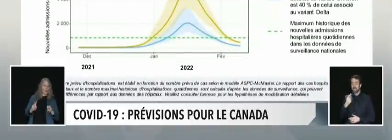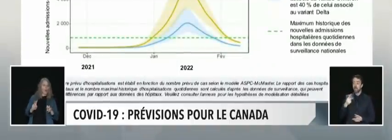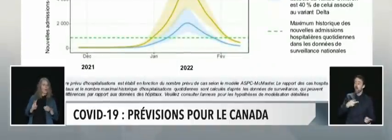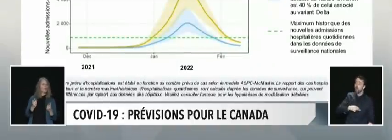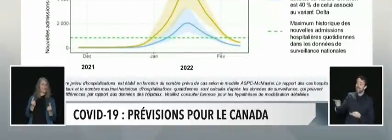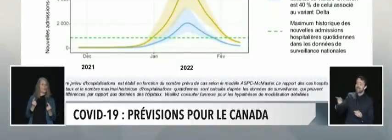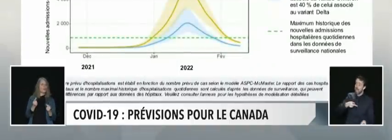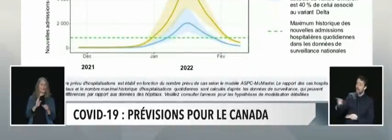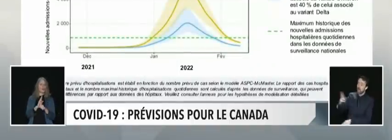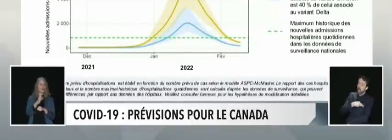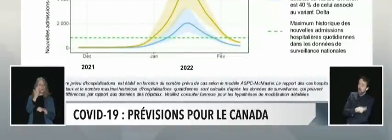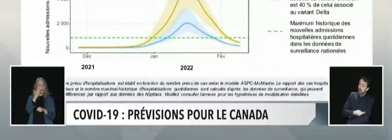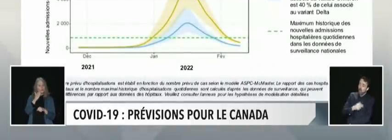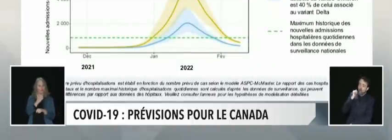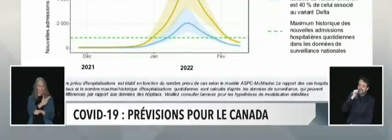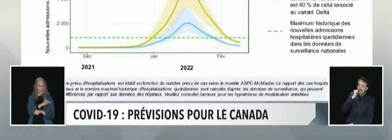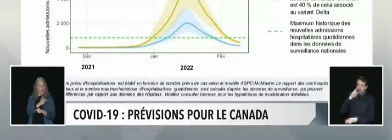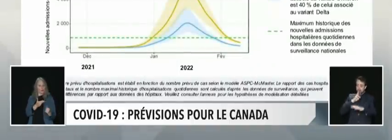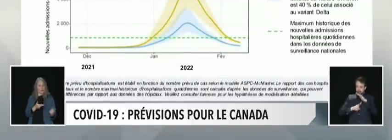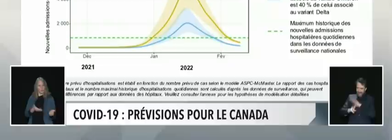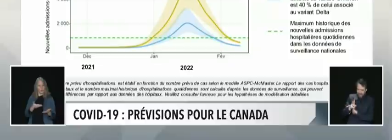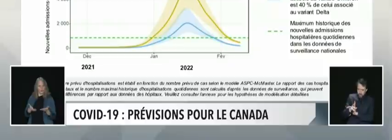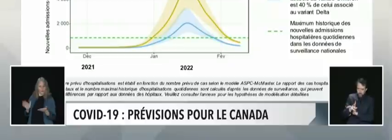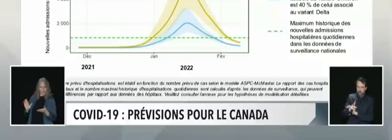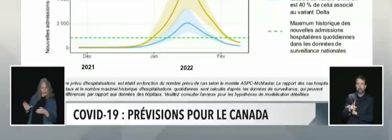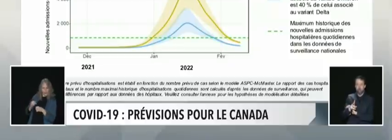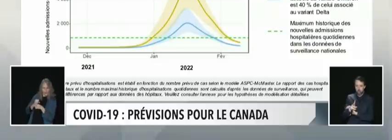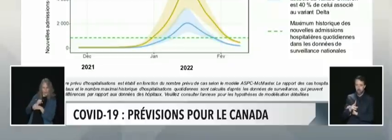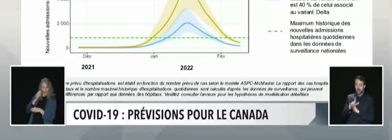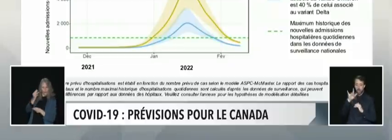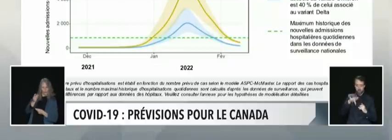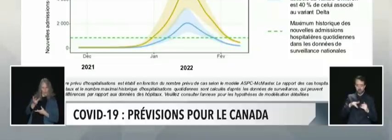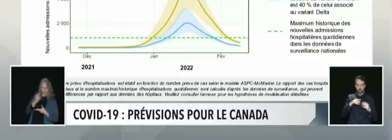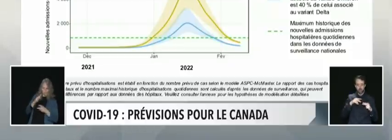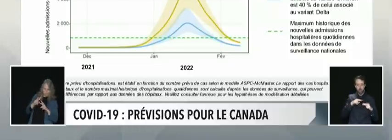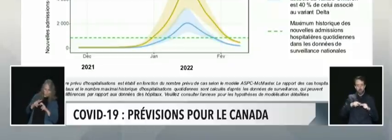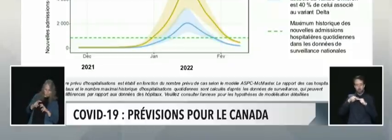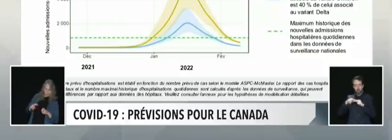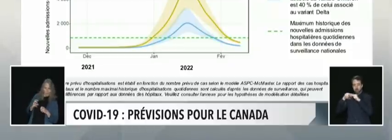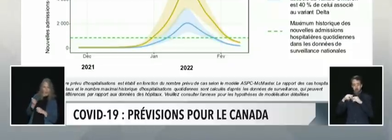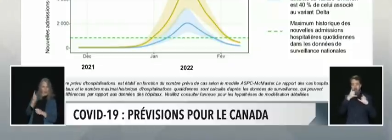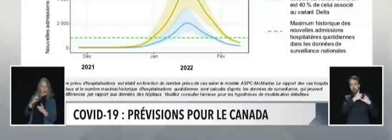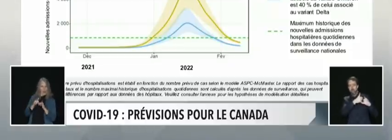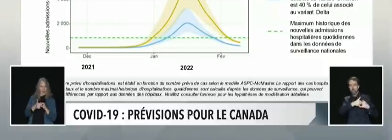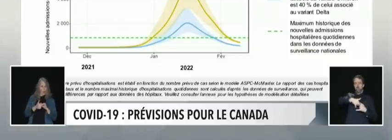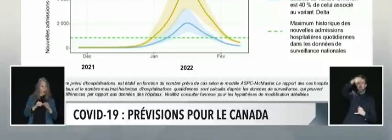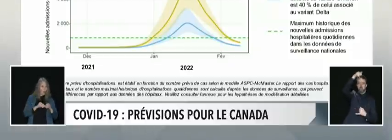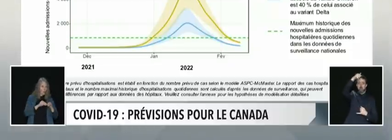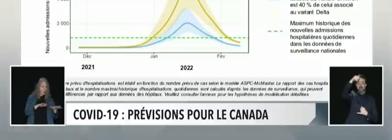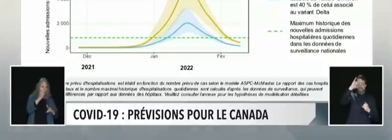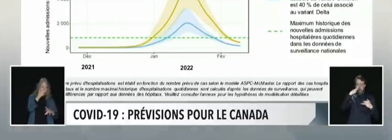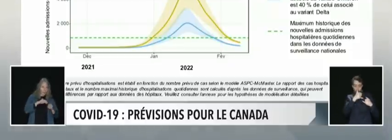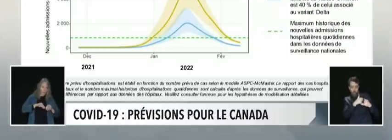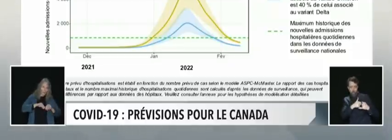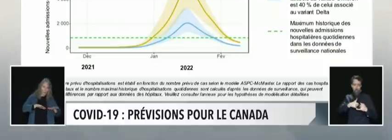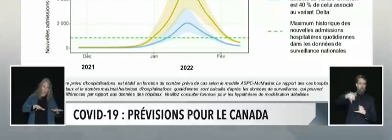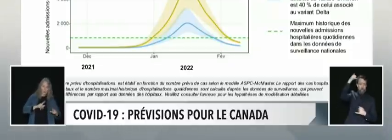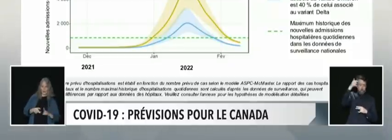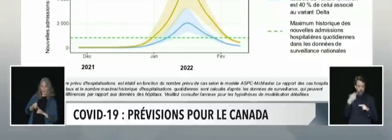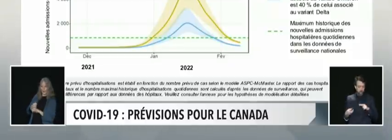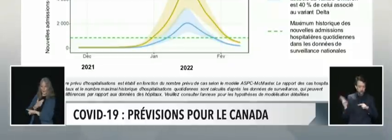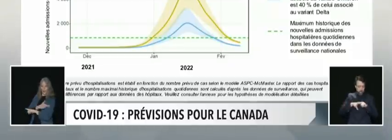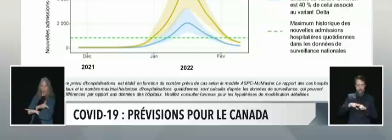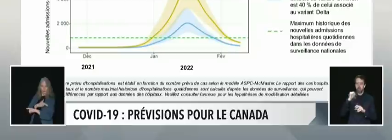nous aide à comprendre comment la hausse exponentielle des cas pourrait affecter notre système de santé au cours des